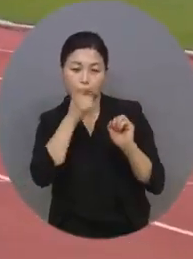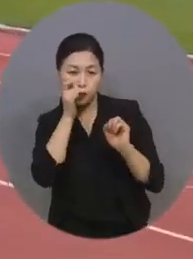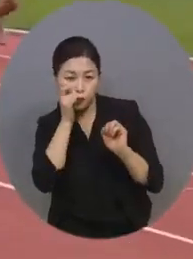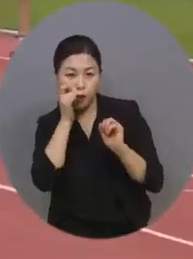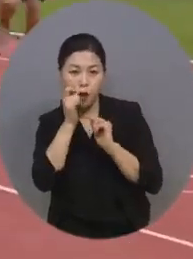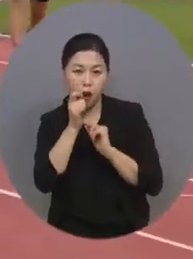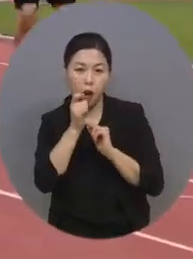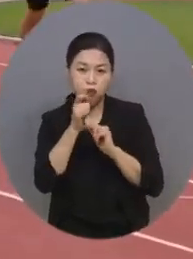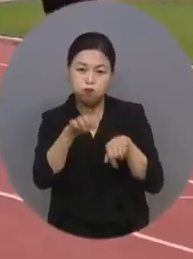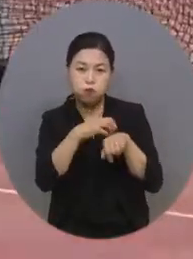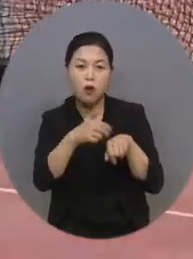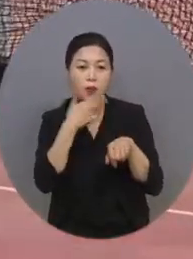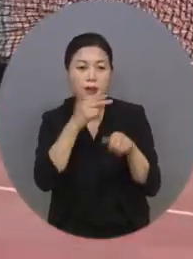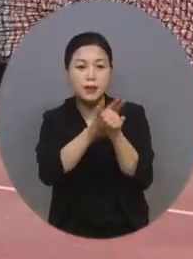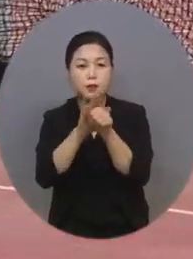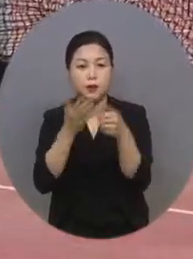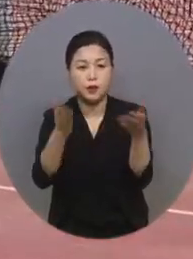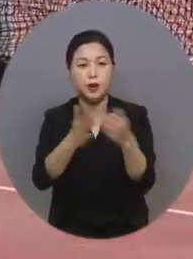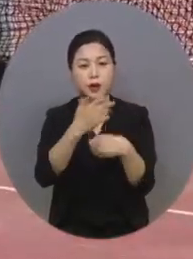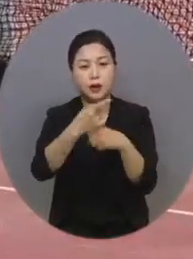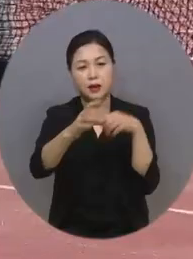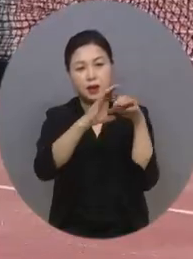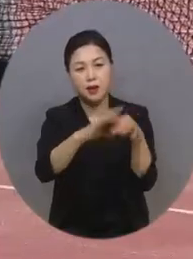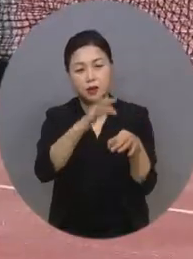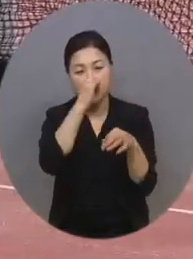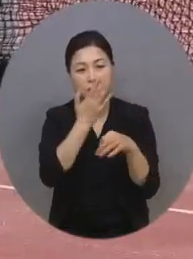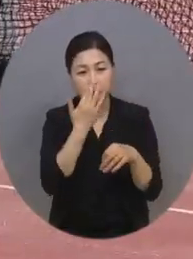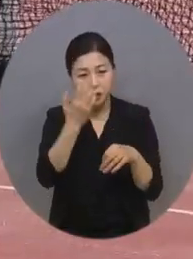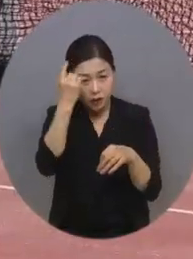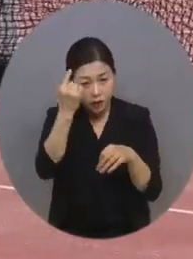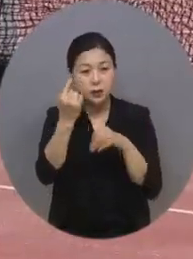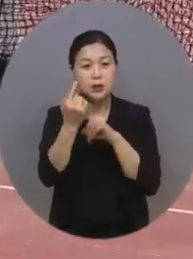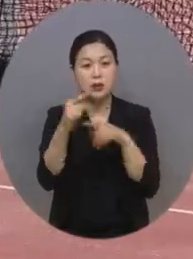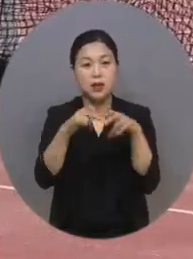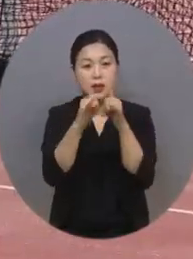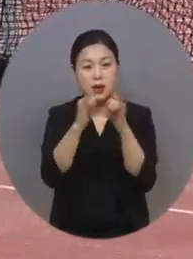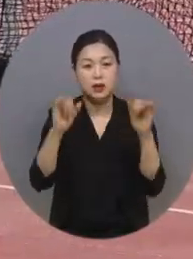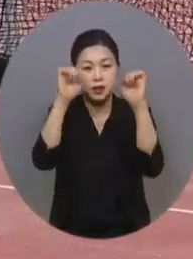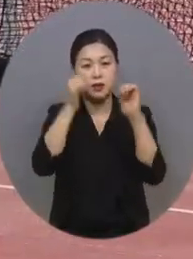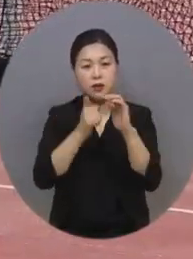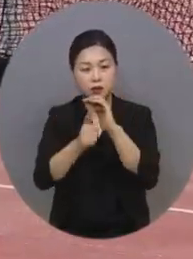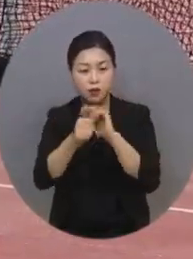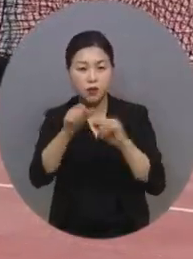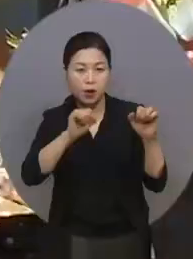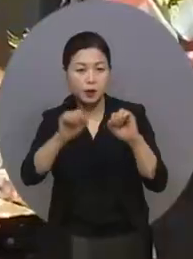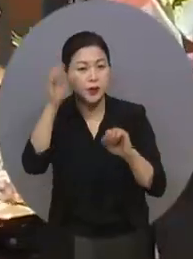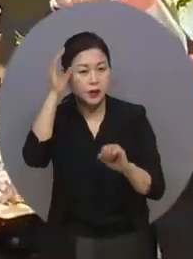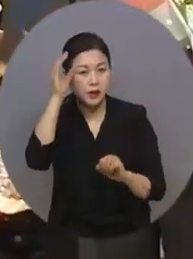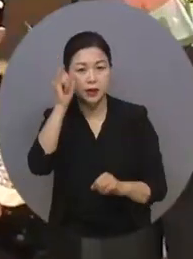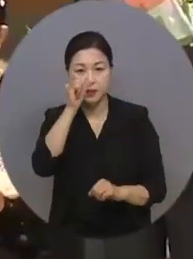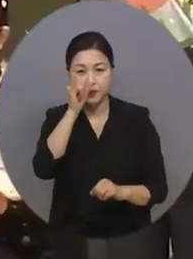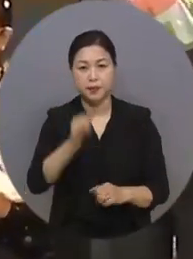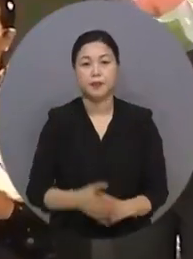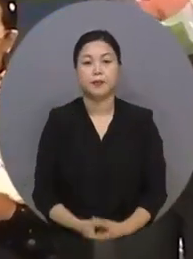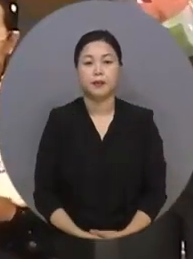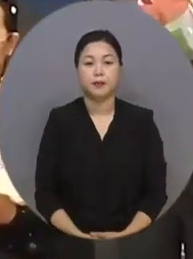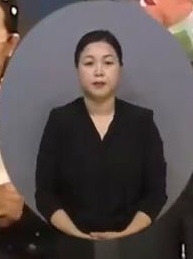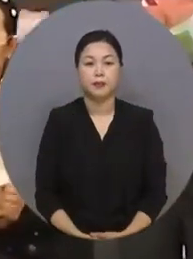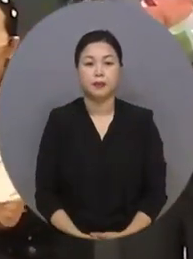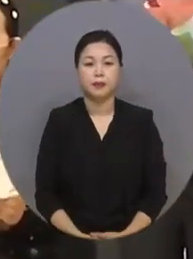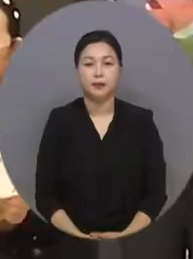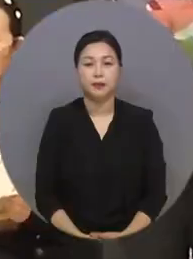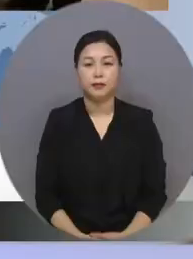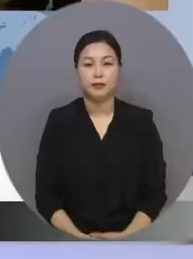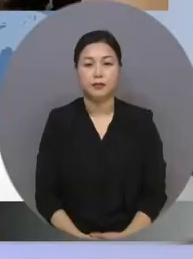지원을 할 계획이라 밝혀 내년에도 이어질 순천시 장애인 체육 선수들의 활약이 기대됩니다. 복시TV 뉴스